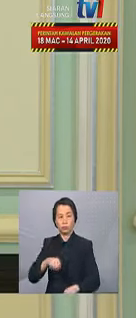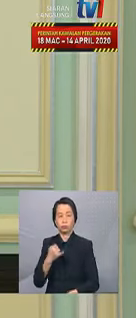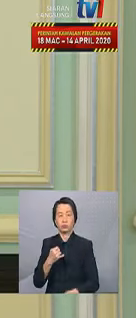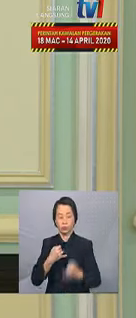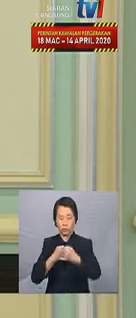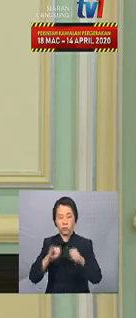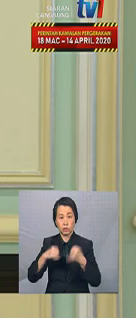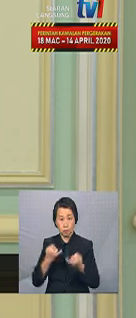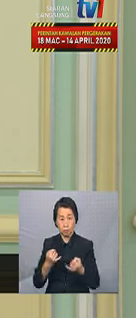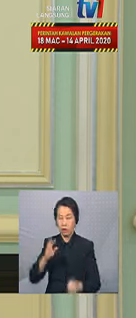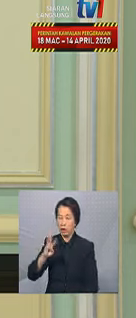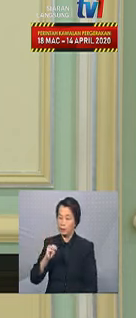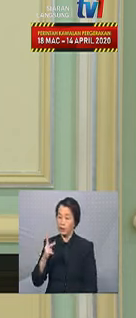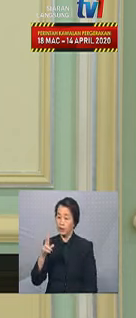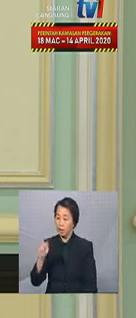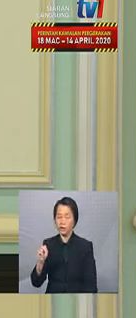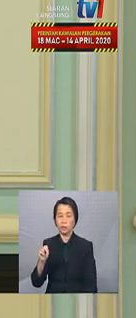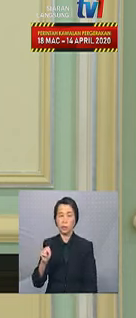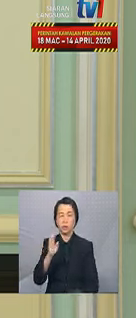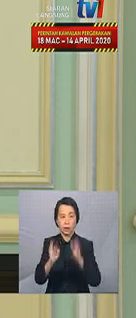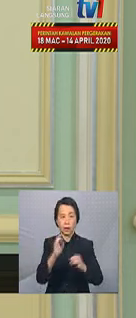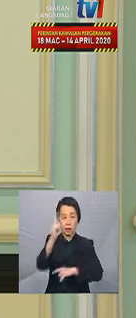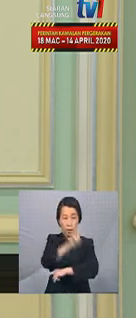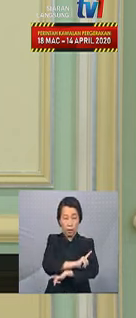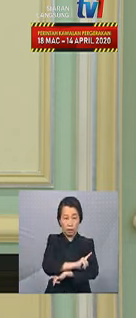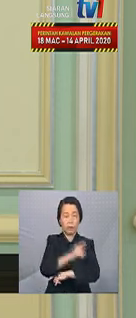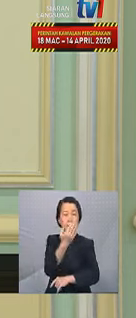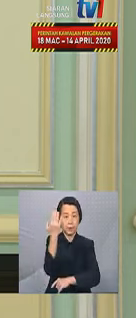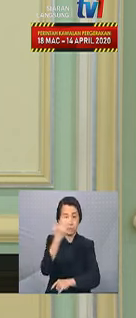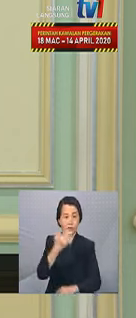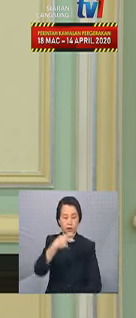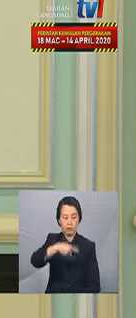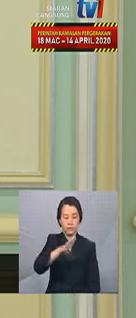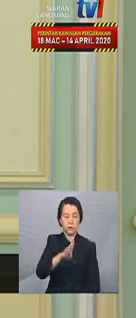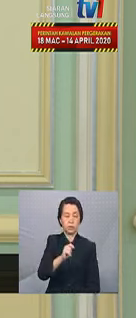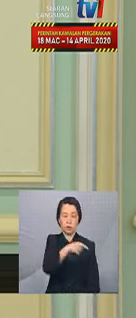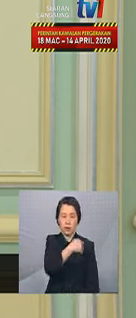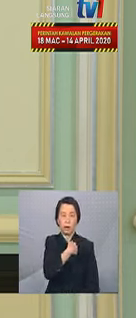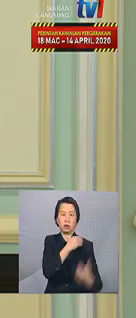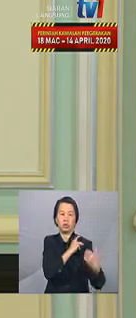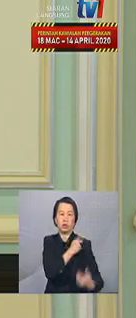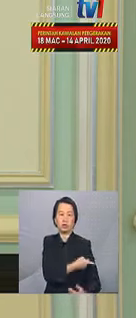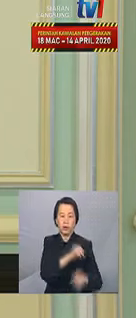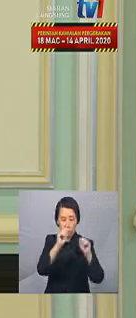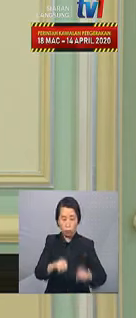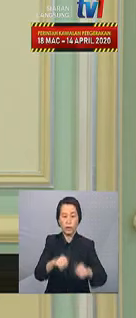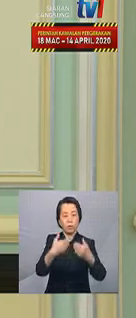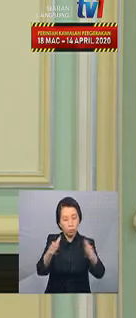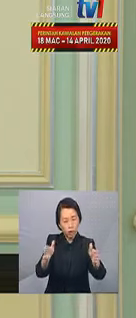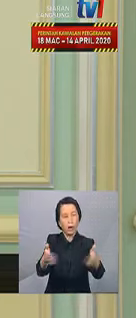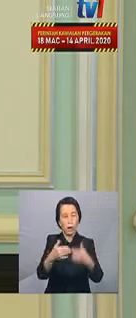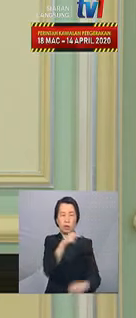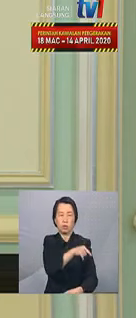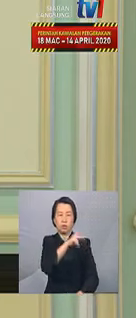biasa. Kalau hari biasa, PBT boleh menggunakan kuasa mereka untuk membenarkan atau tidak membenarkan